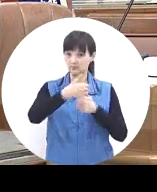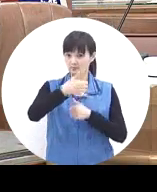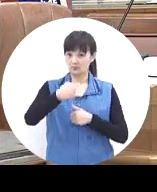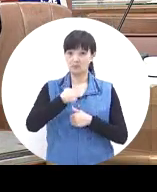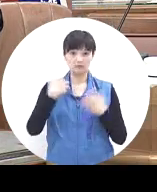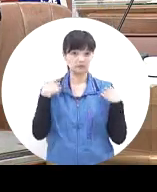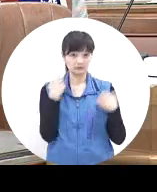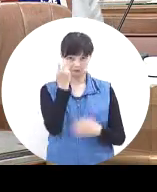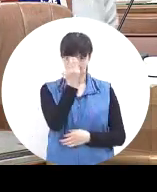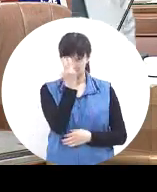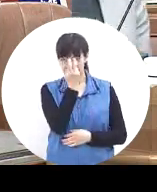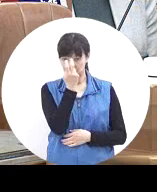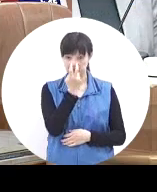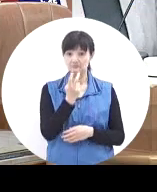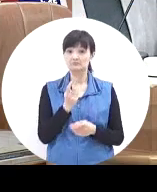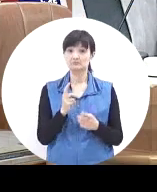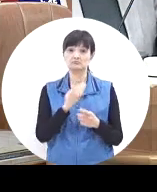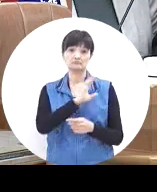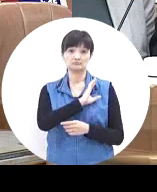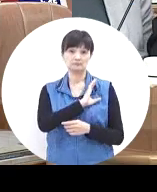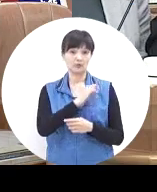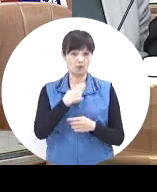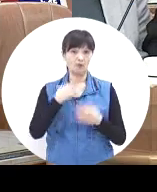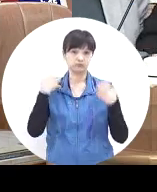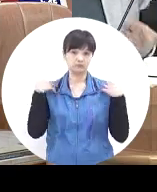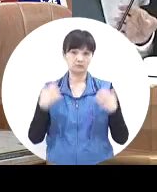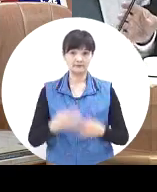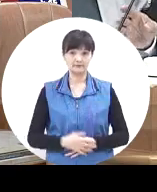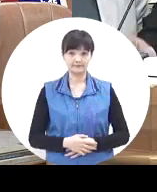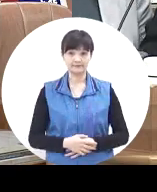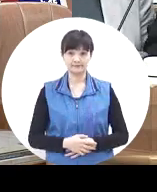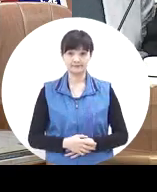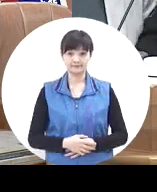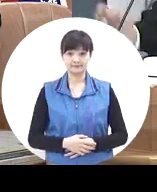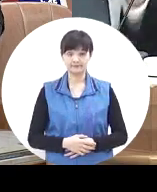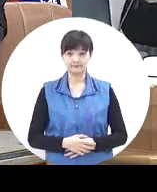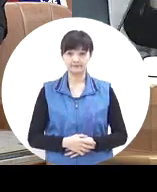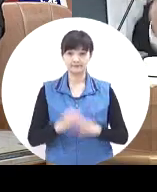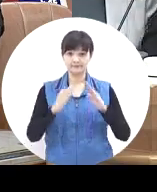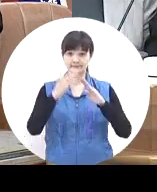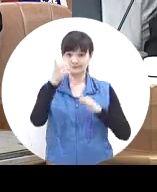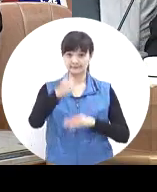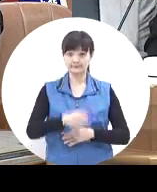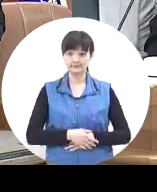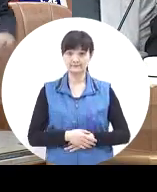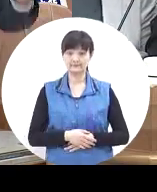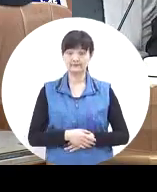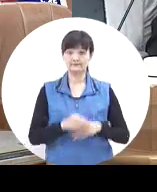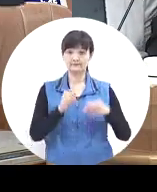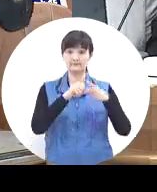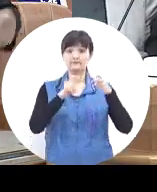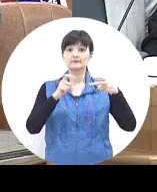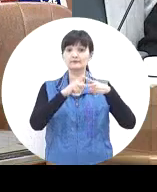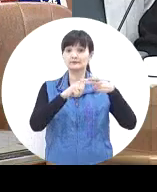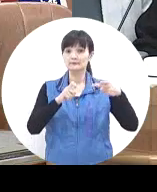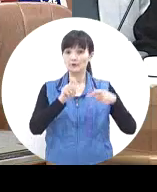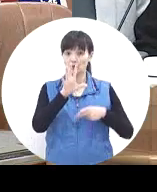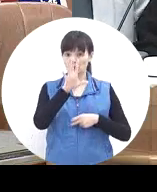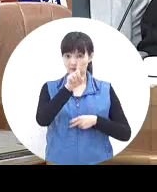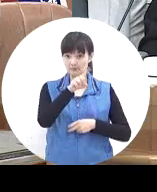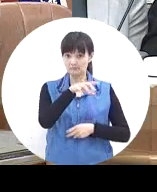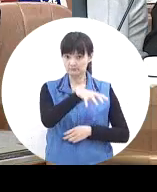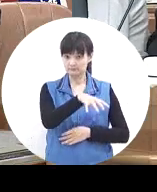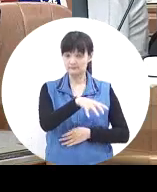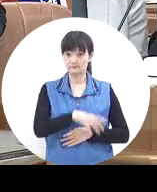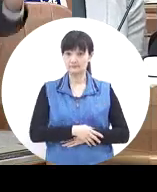个态度嘛，对不对？好，这个市长，土城还有一块我们的这一个